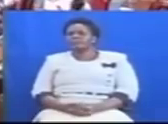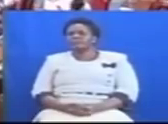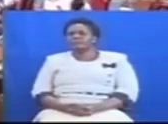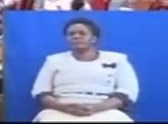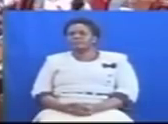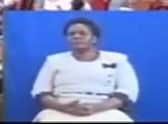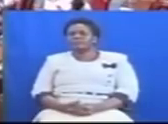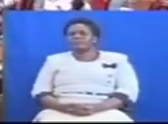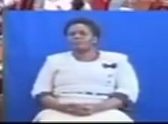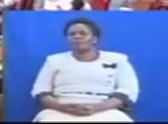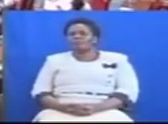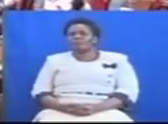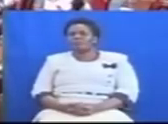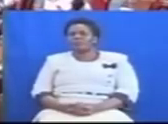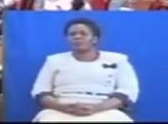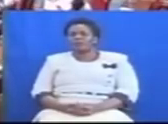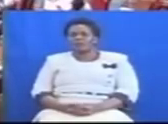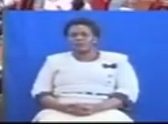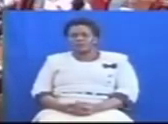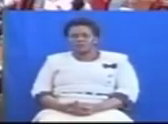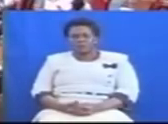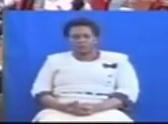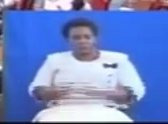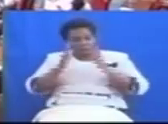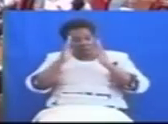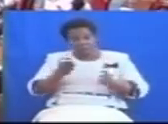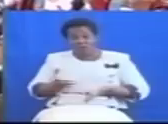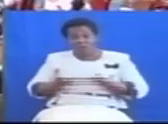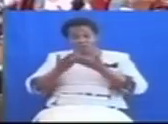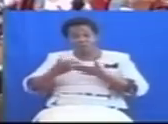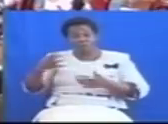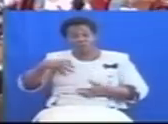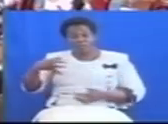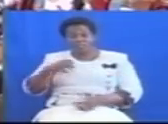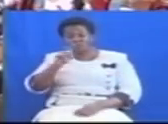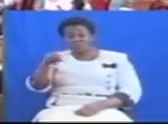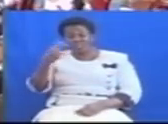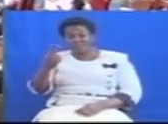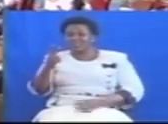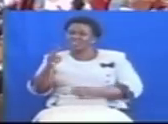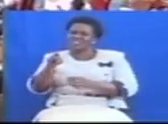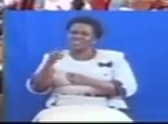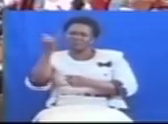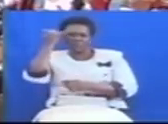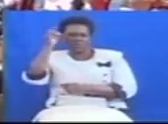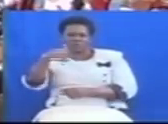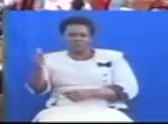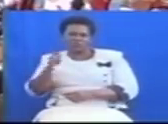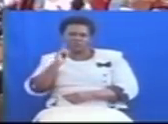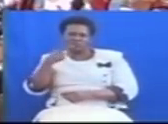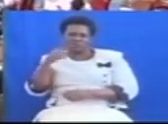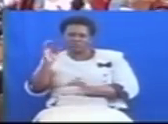Mheshimiwa Naibu Waziri, la pili nadhani ni ushauri. Majibu kwa swali la kwanza.